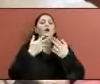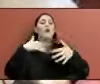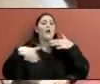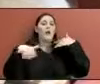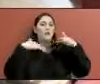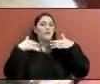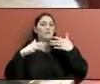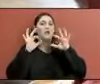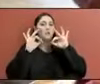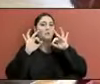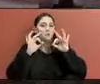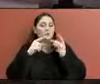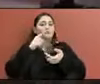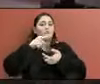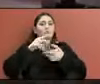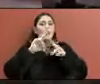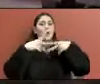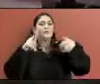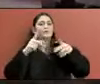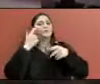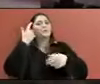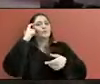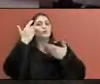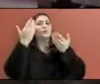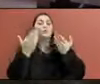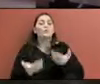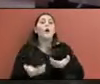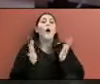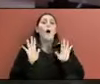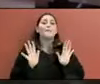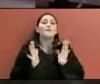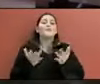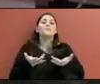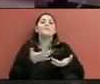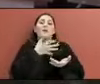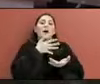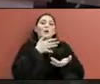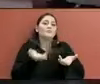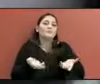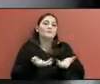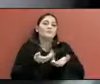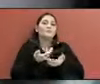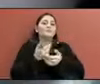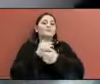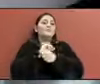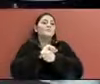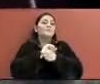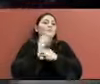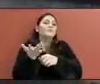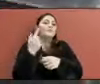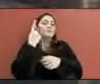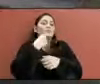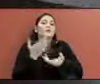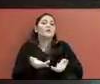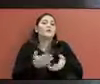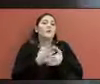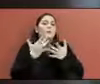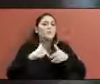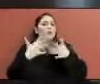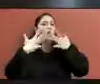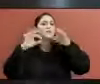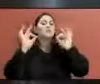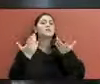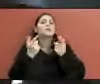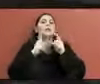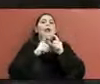açmayı hedefliyorduk. Fakat malum sürecimiz bizi bu noktaya getirdi. Şu anda hazır. Gölcük Down